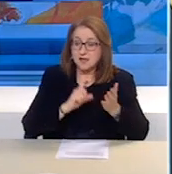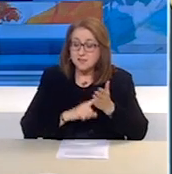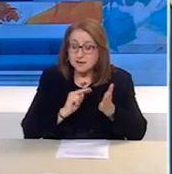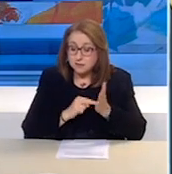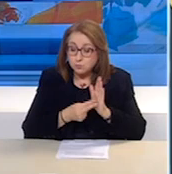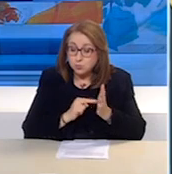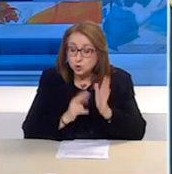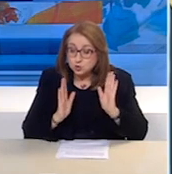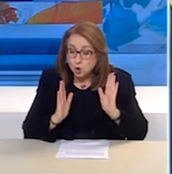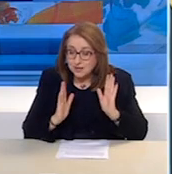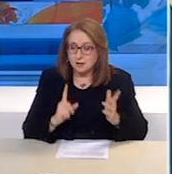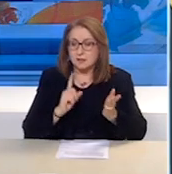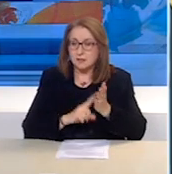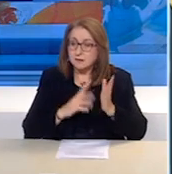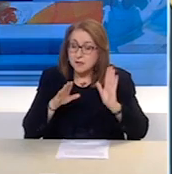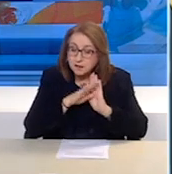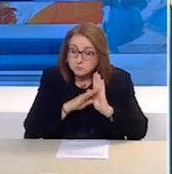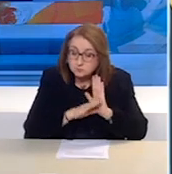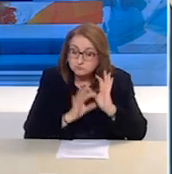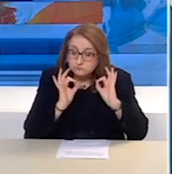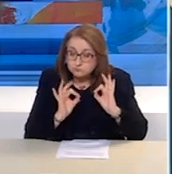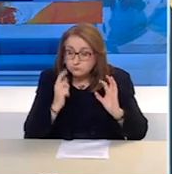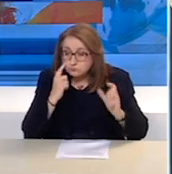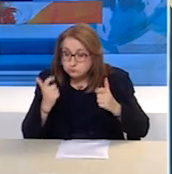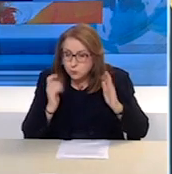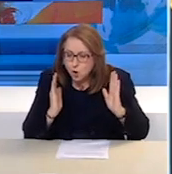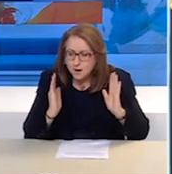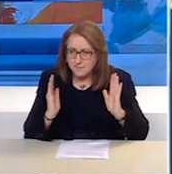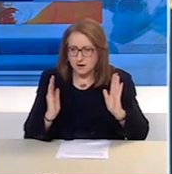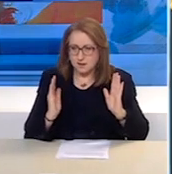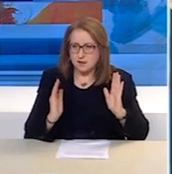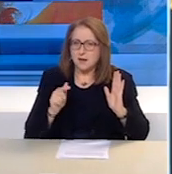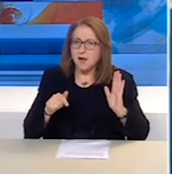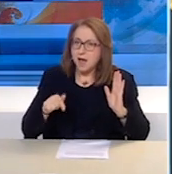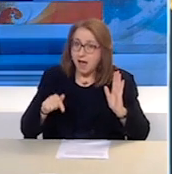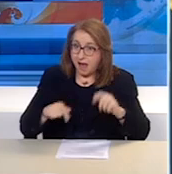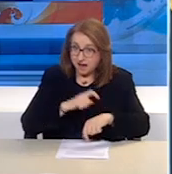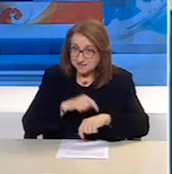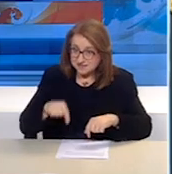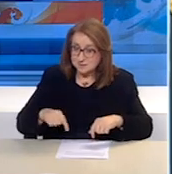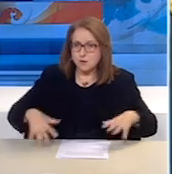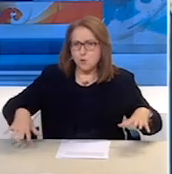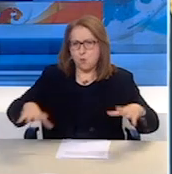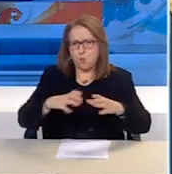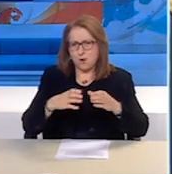αυτά τα ερωτήματα τα οποία είναι σημαντικά. Νομίζω ότι η επιστημονική θέση αυτή τη στιγμή είναι ότι